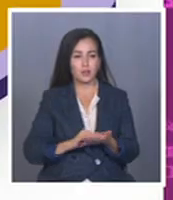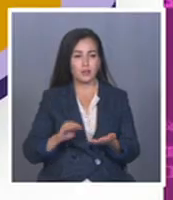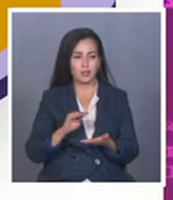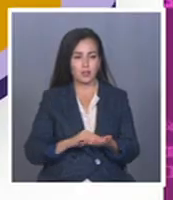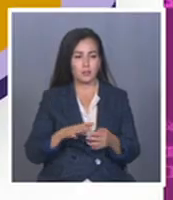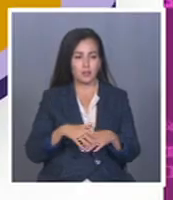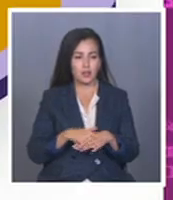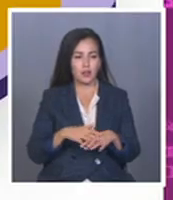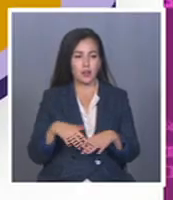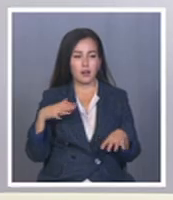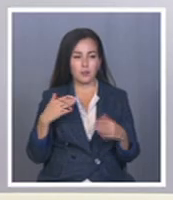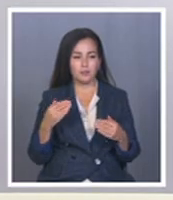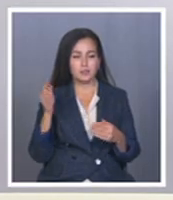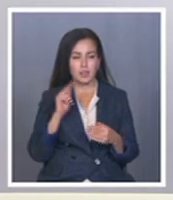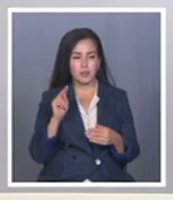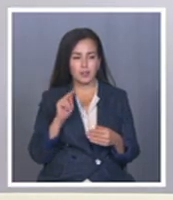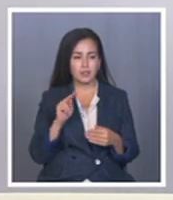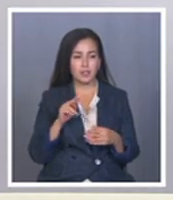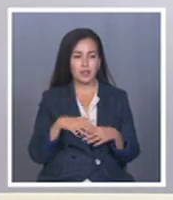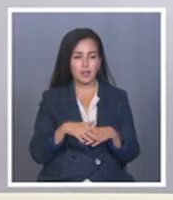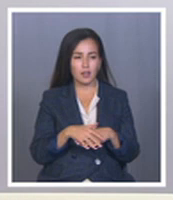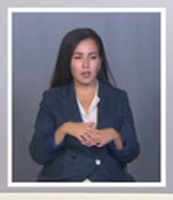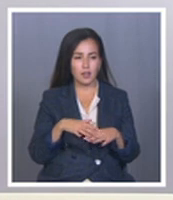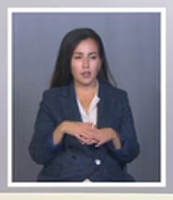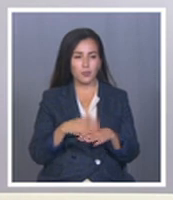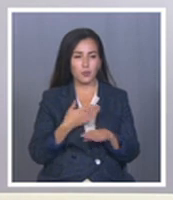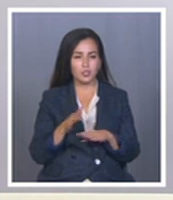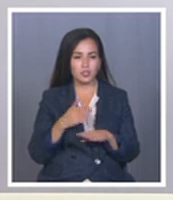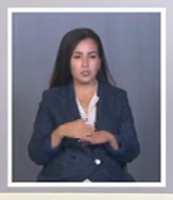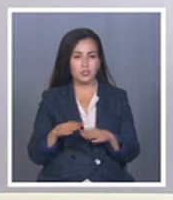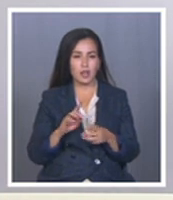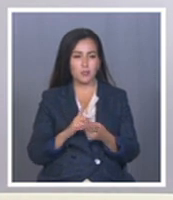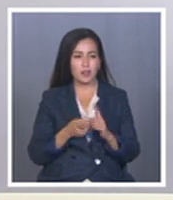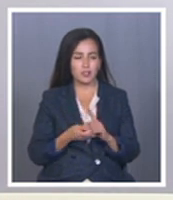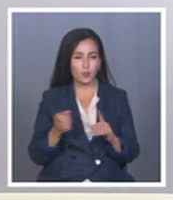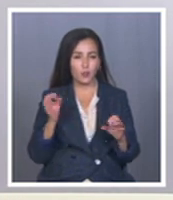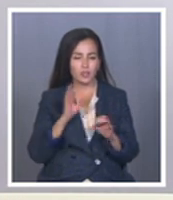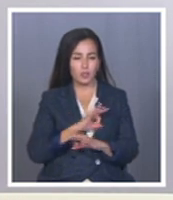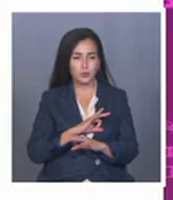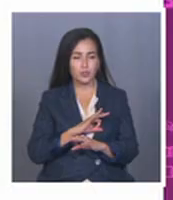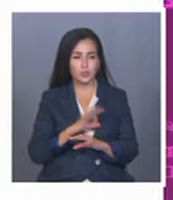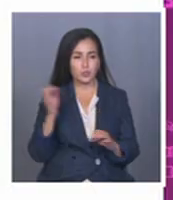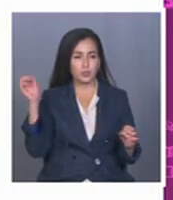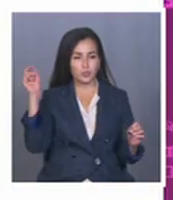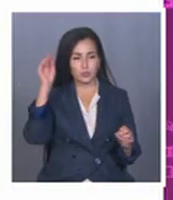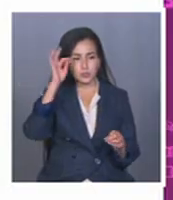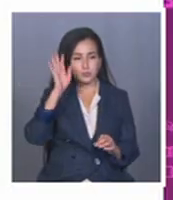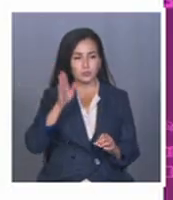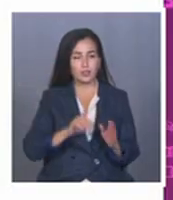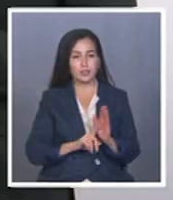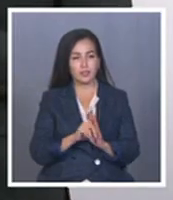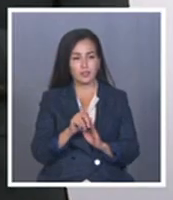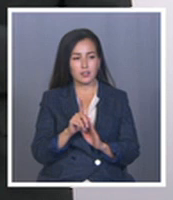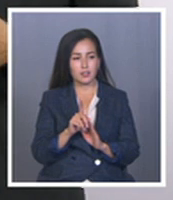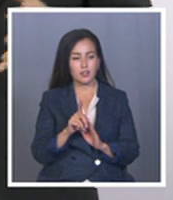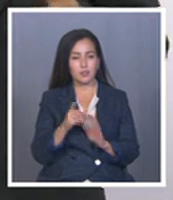Бүгінгі сабақта сіздер алгебралық бөлшектерге амалдар қолдануды еске түсіресіздер. Алдымен